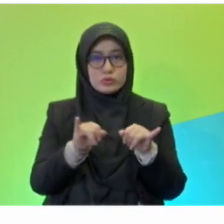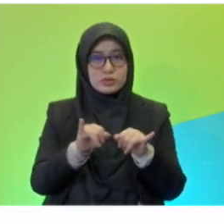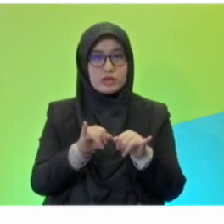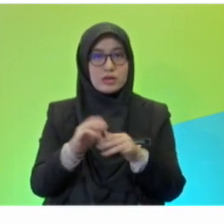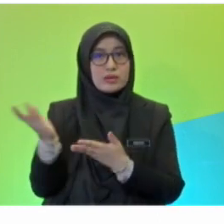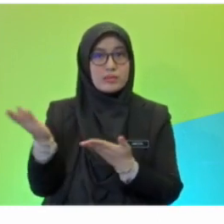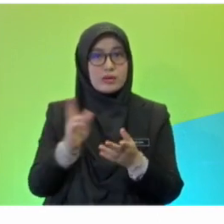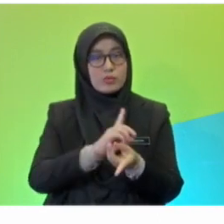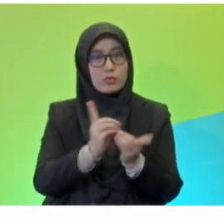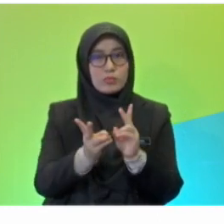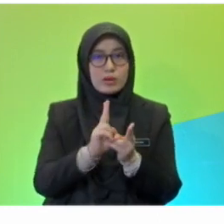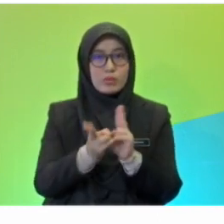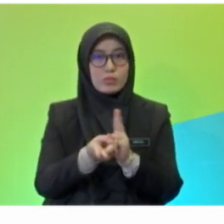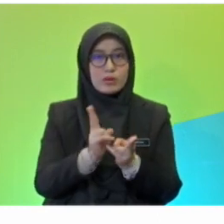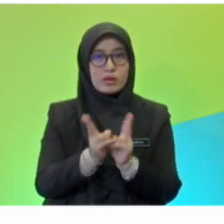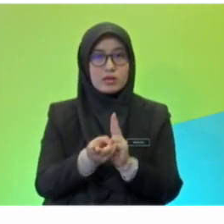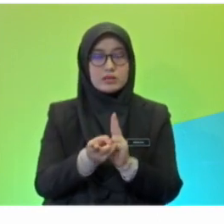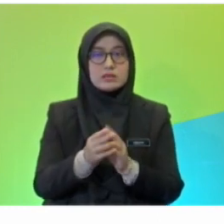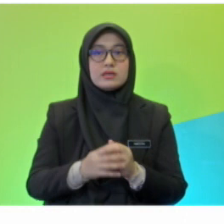ya atas nama agama